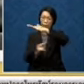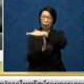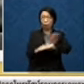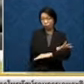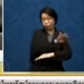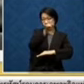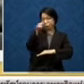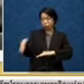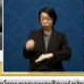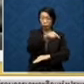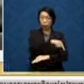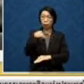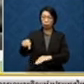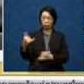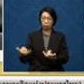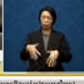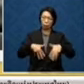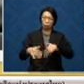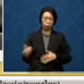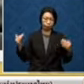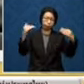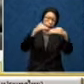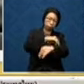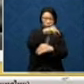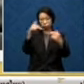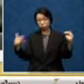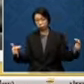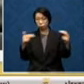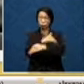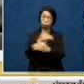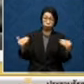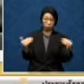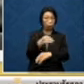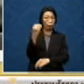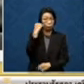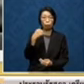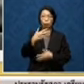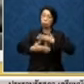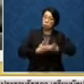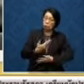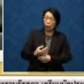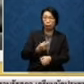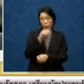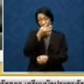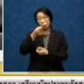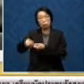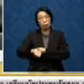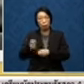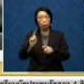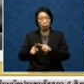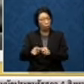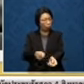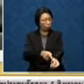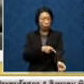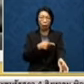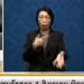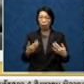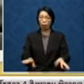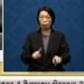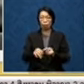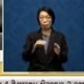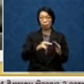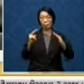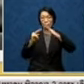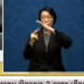ภอปัจจุบันนะคะประชาชนใช้เพื่อการสัญจรไปมาในการติดต่อค้าขายและการเกษตรมาอย่างยาวนานปัจจุบันสะพาน